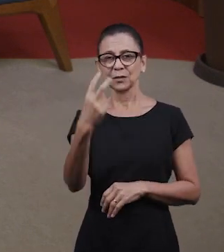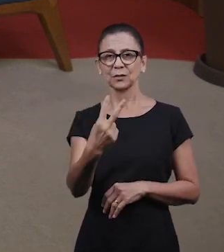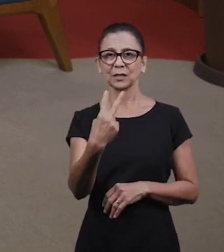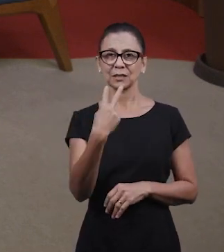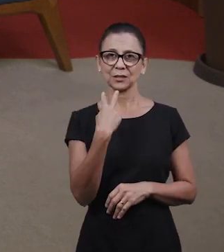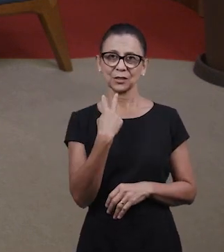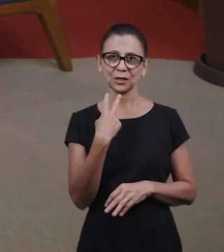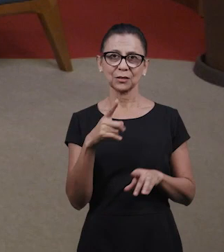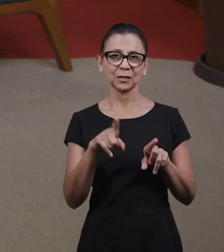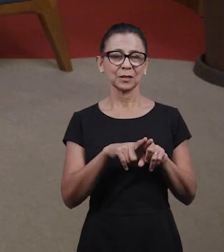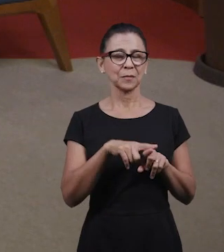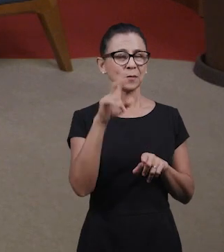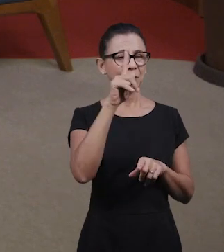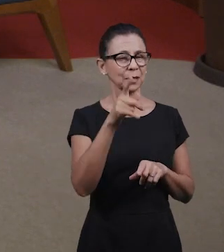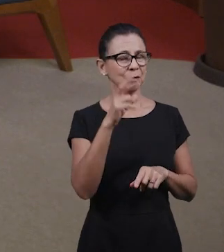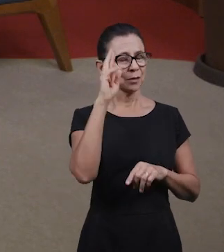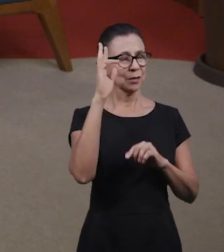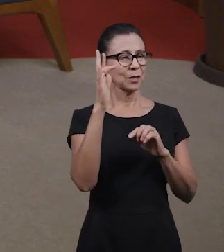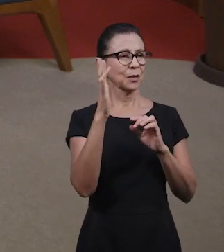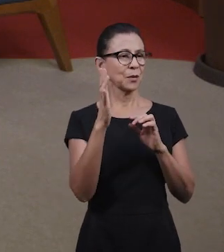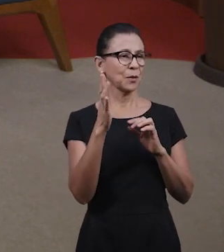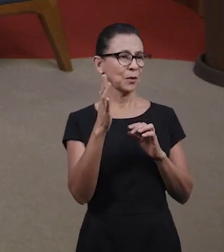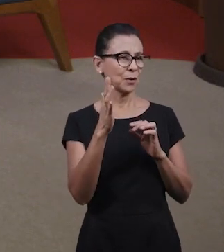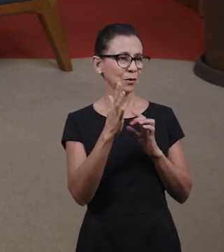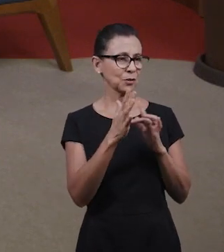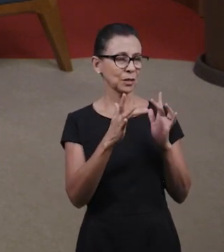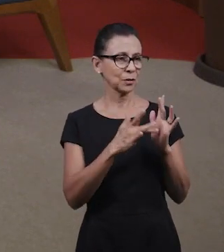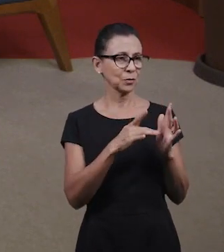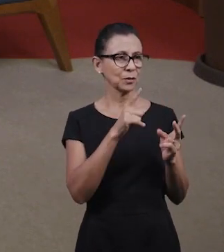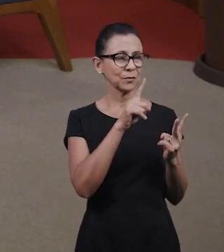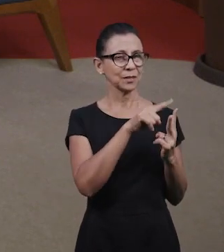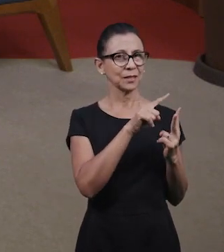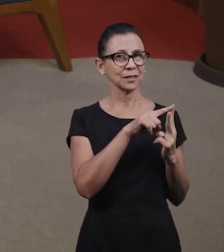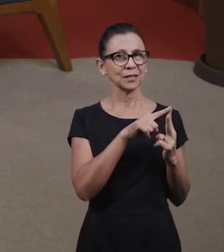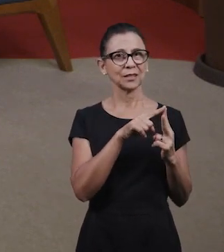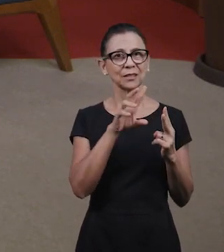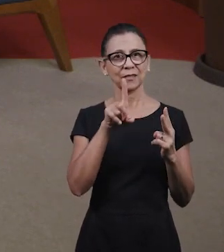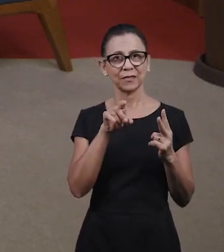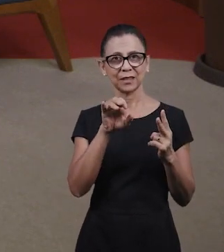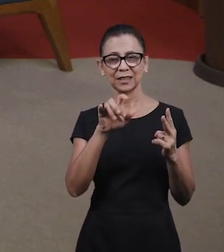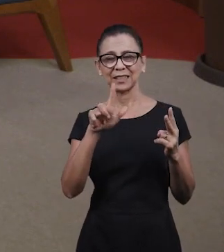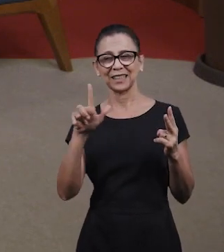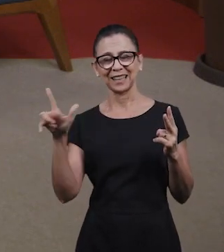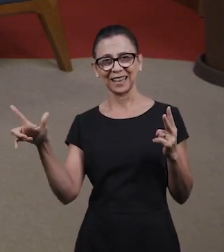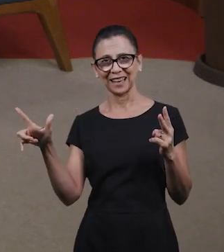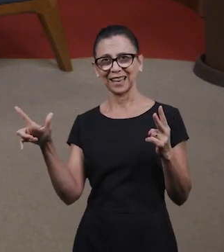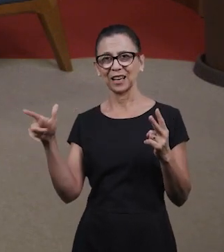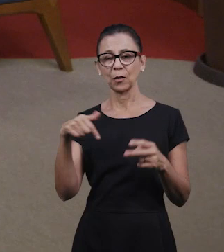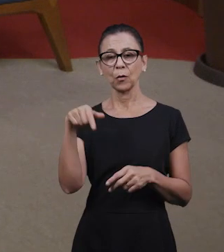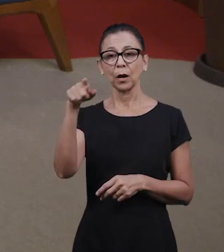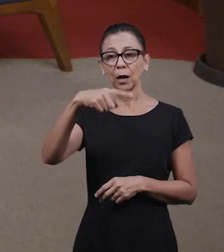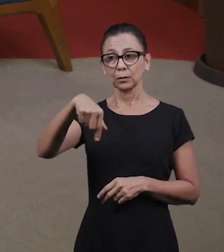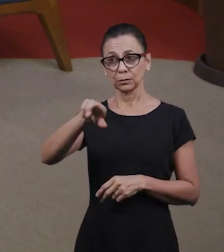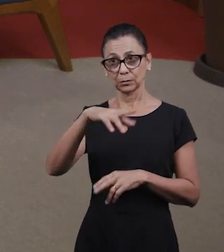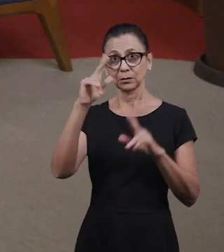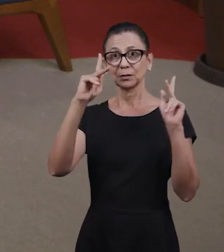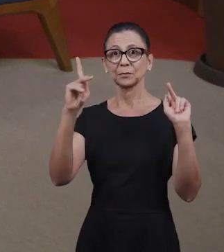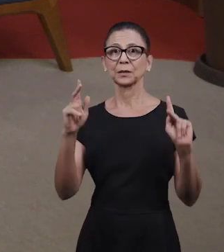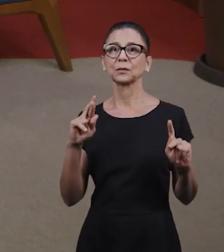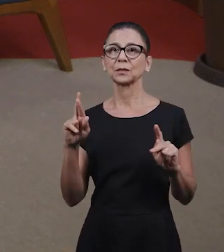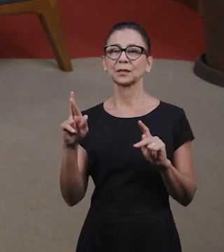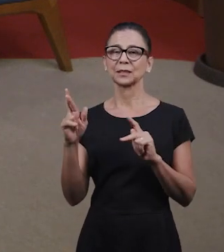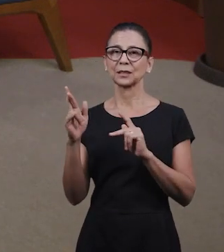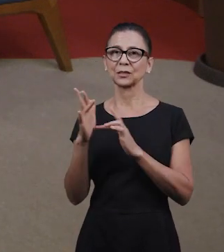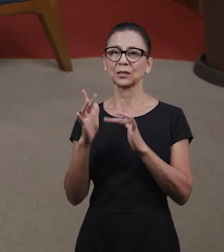promotion en annonçant l'évangile éternel, la paix du Seigneur Jésus. Daniel, la paix du Seigneur, sois bienvenue encore une fois. Pasteur